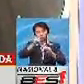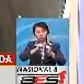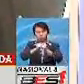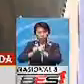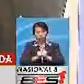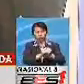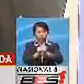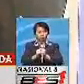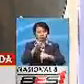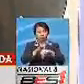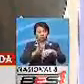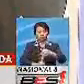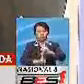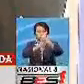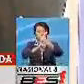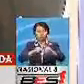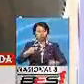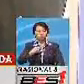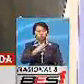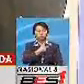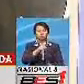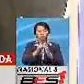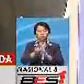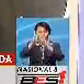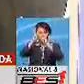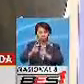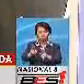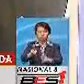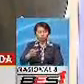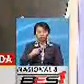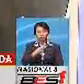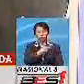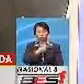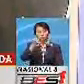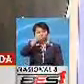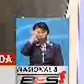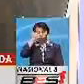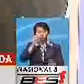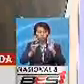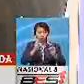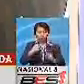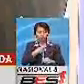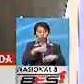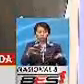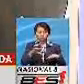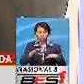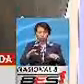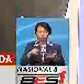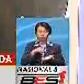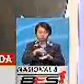sama-sama didokong oleh kita, dihormati oleh kita, kerana kalau kita melakukan perkara